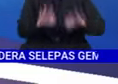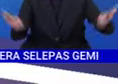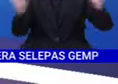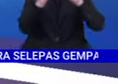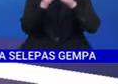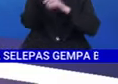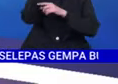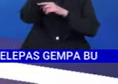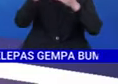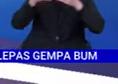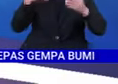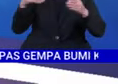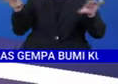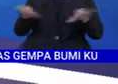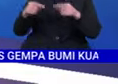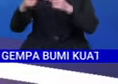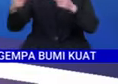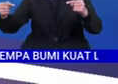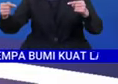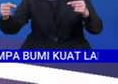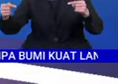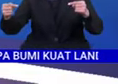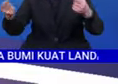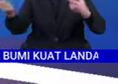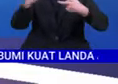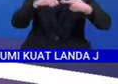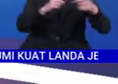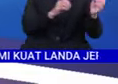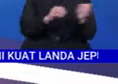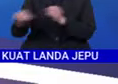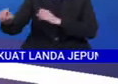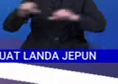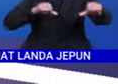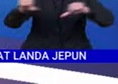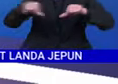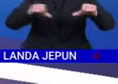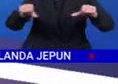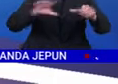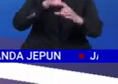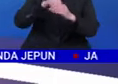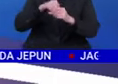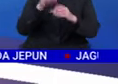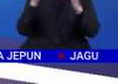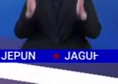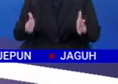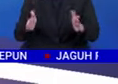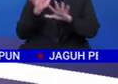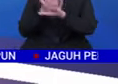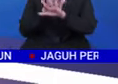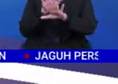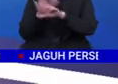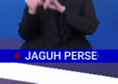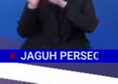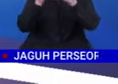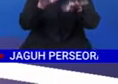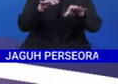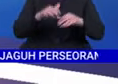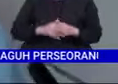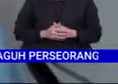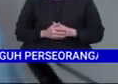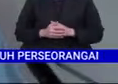kerajaan sebelum membuat sebarang keputusan berkaitan penghancuran Activity yang melibatkan kehadiran ramai pengunjung